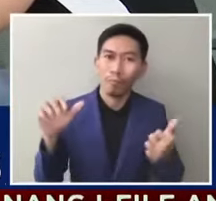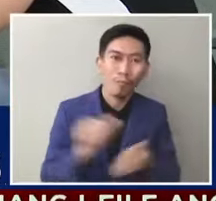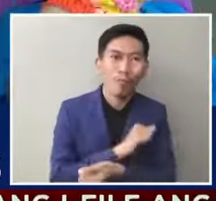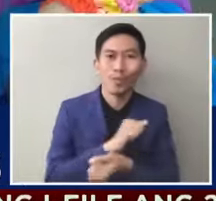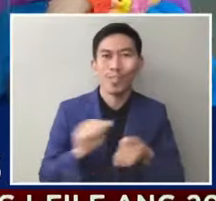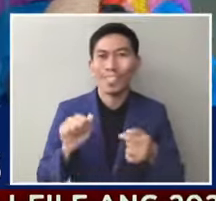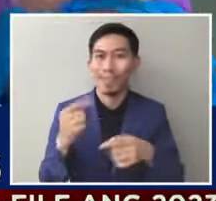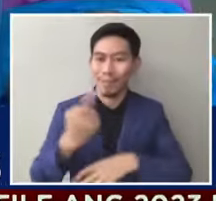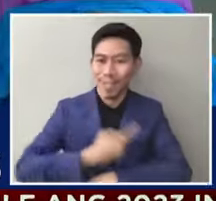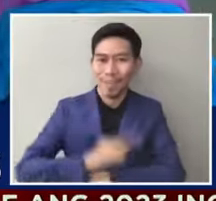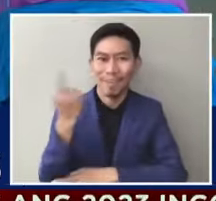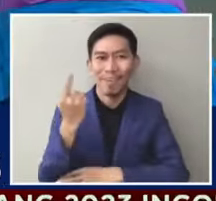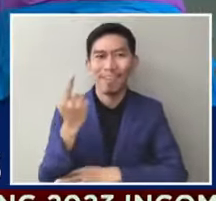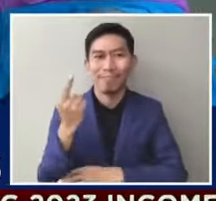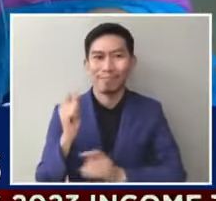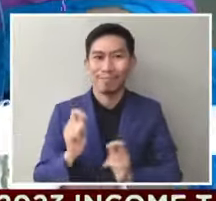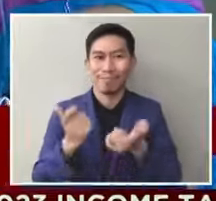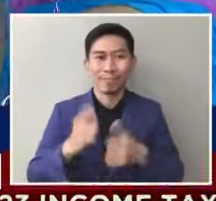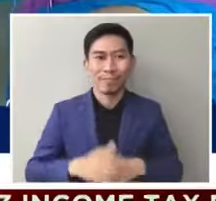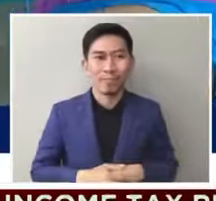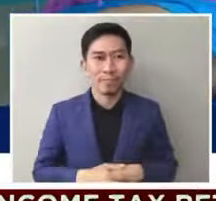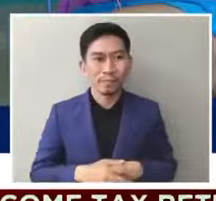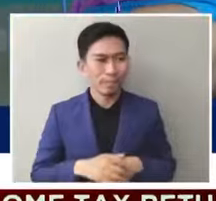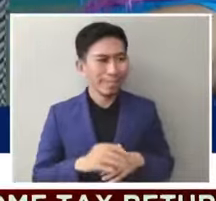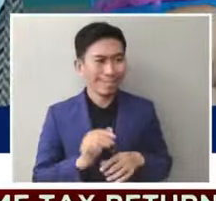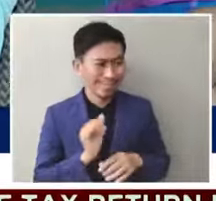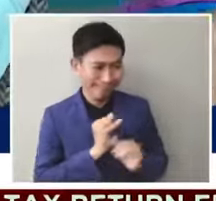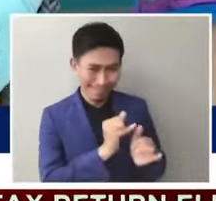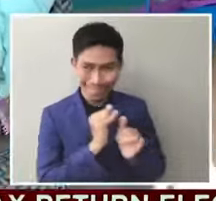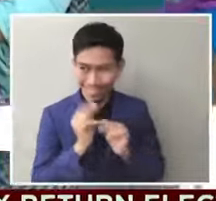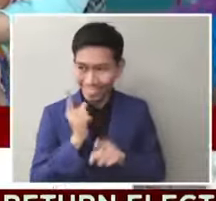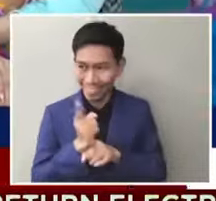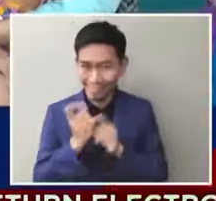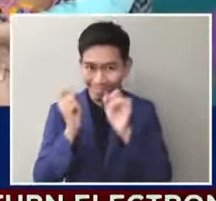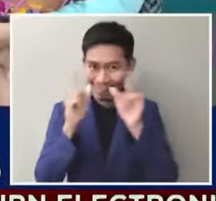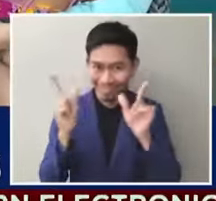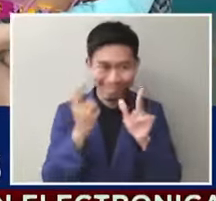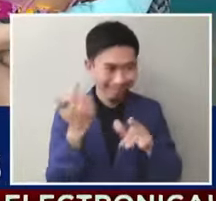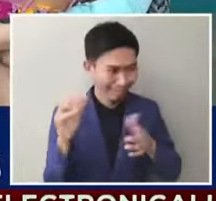1. Hindi ko lahat tayo nagulat na nag-sold out bigla ng day 1. Oo.